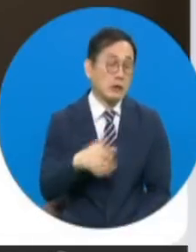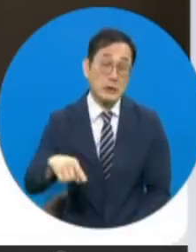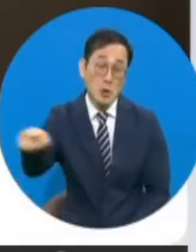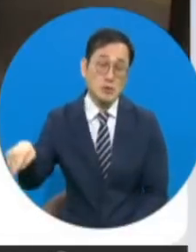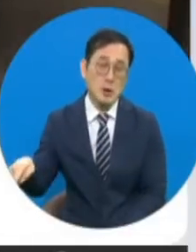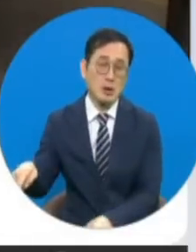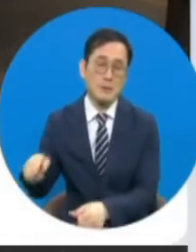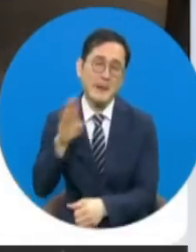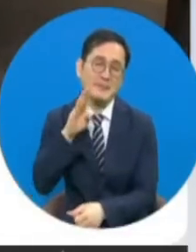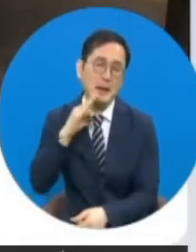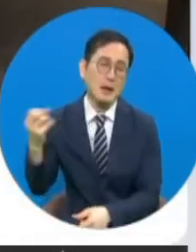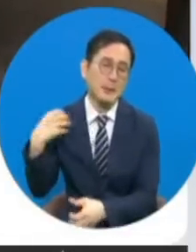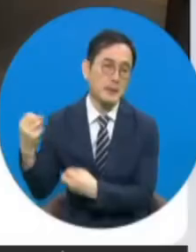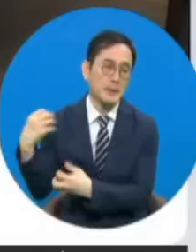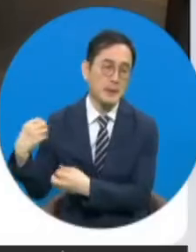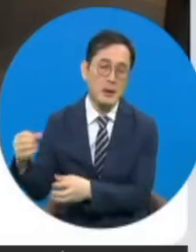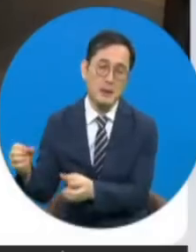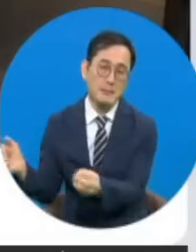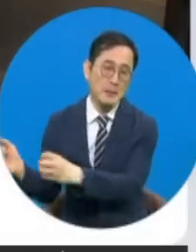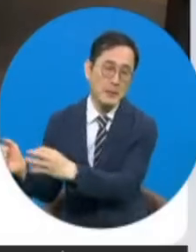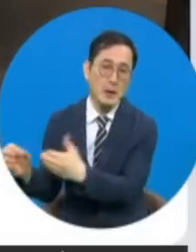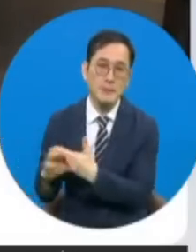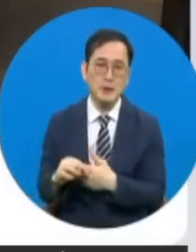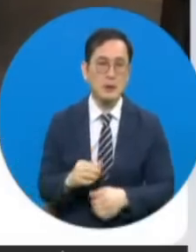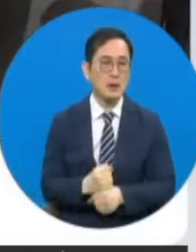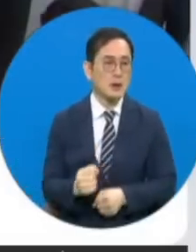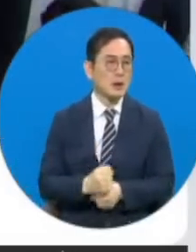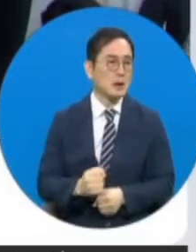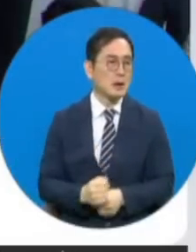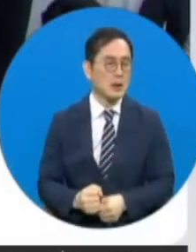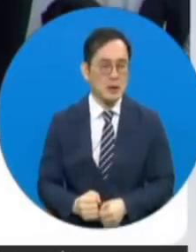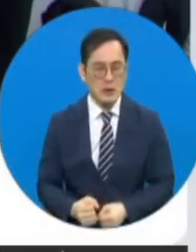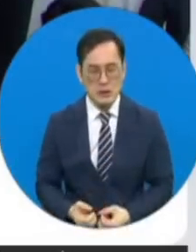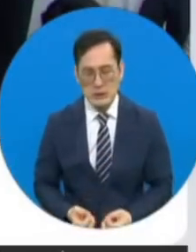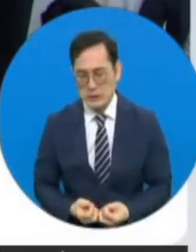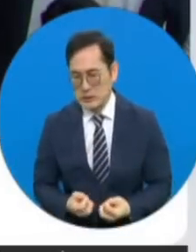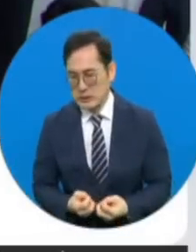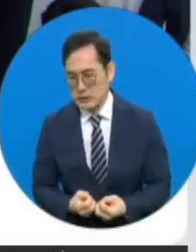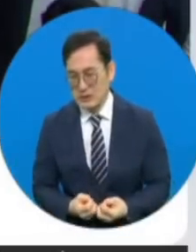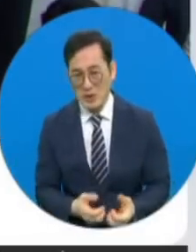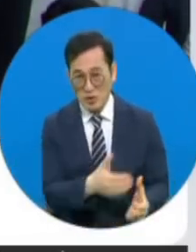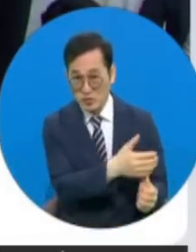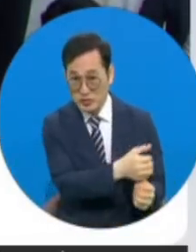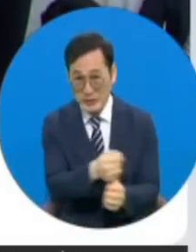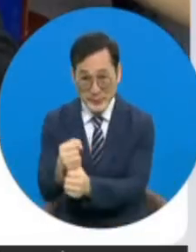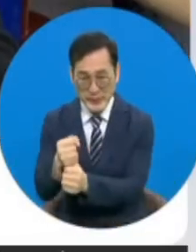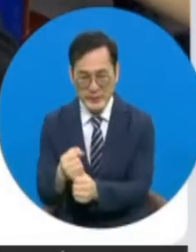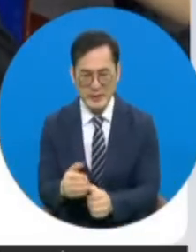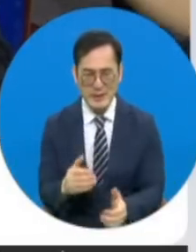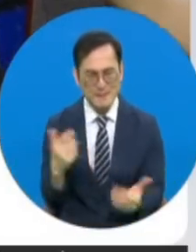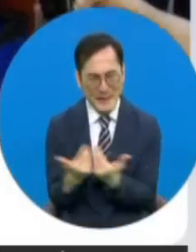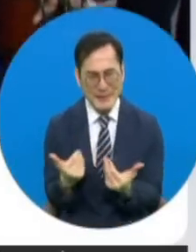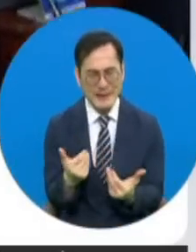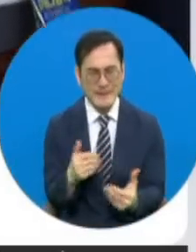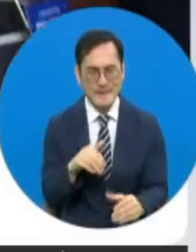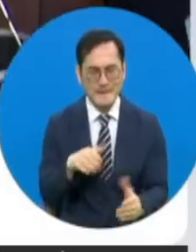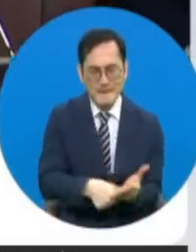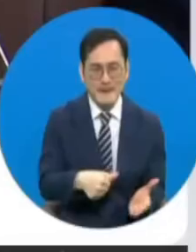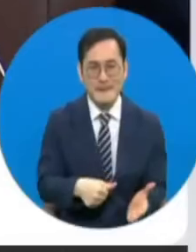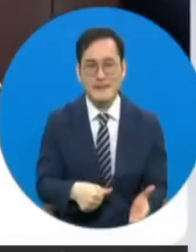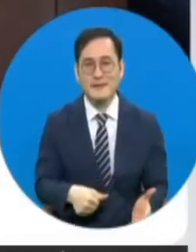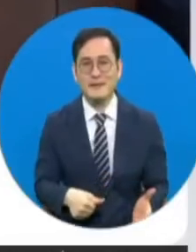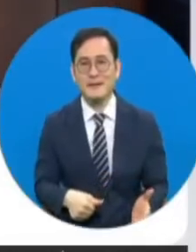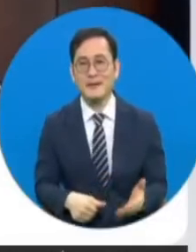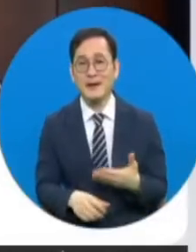고민하지 않겠습니까 여기서 부결하는게 이득일까 가교라는 기득일까 근데 그런 과정에서 만약에 체포 동료를 부결시켜 버리면 이재명